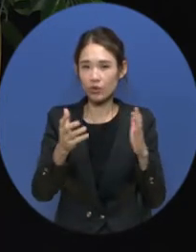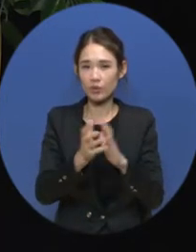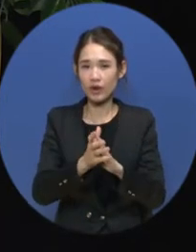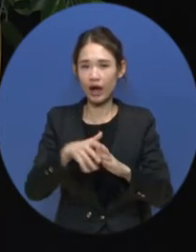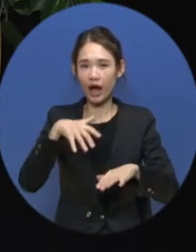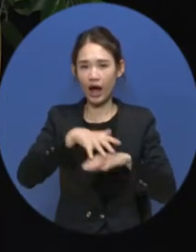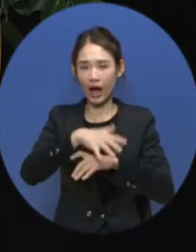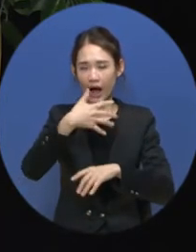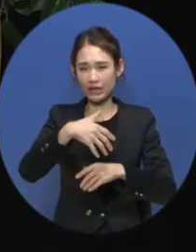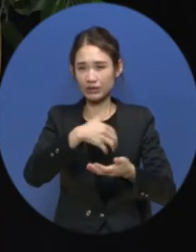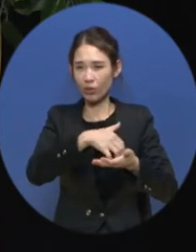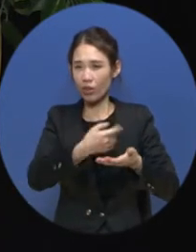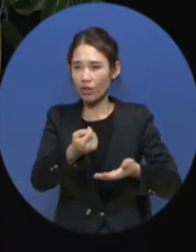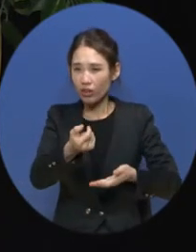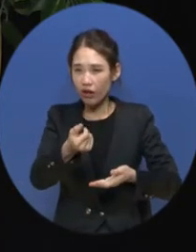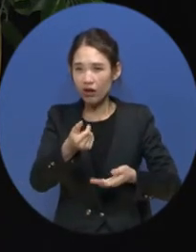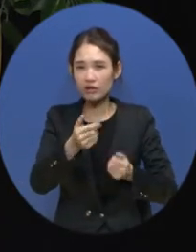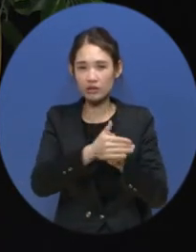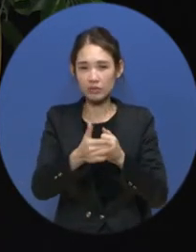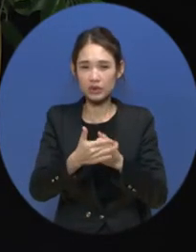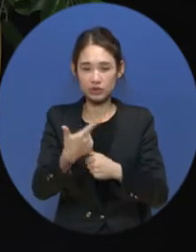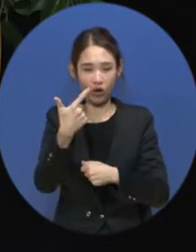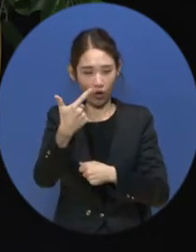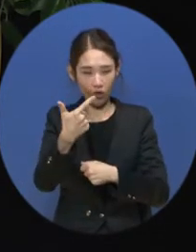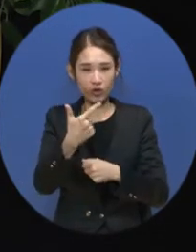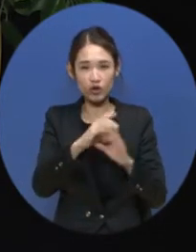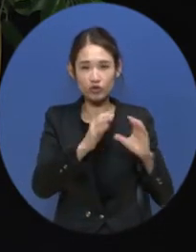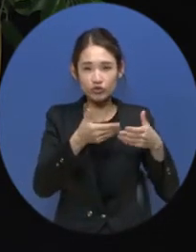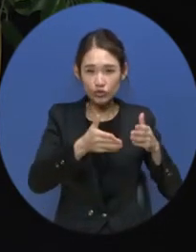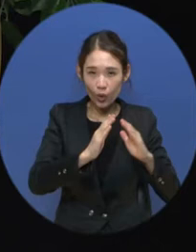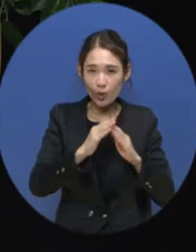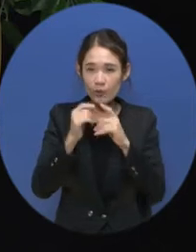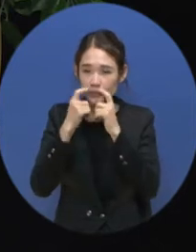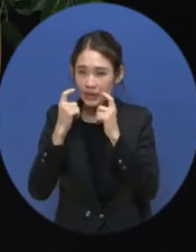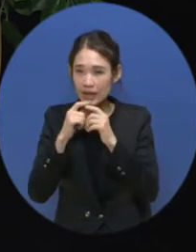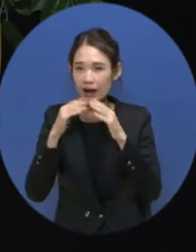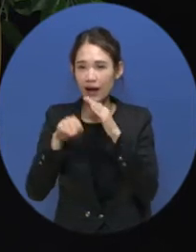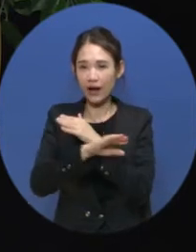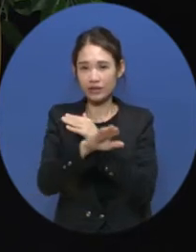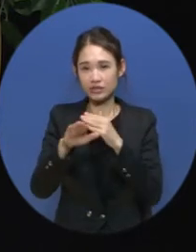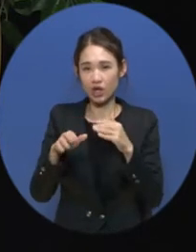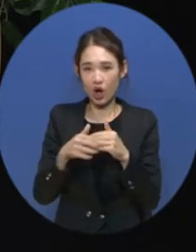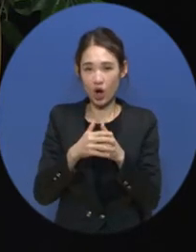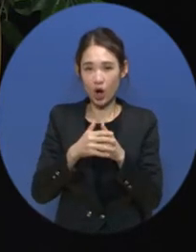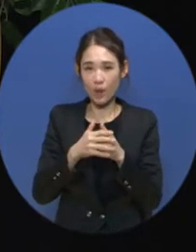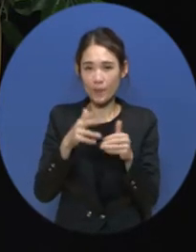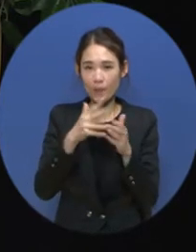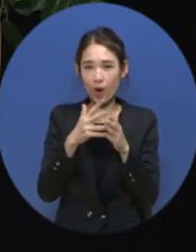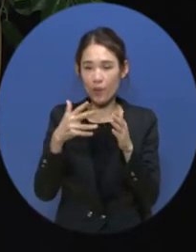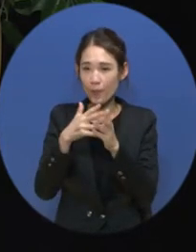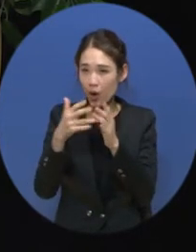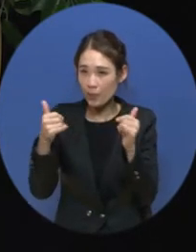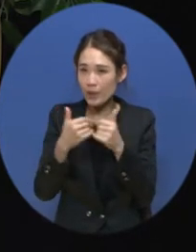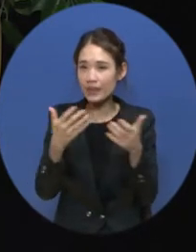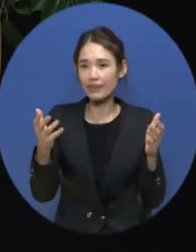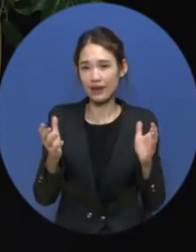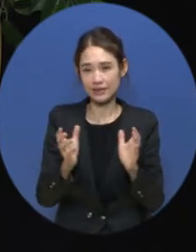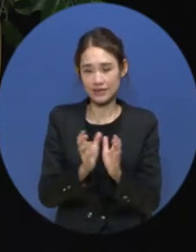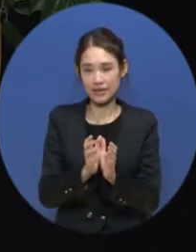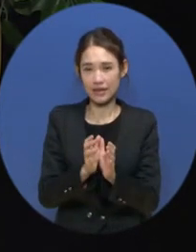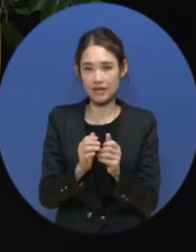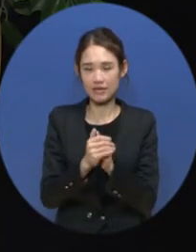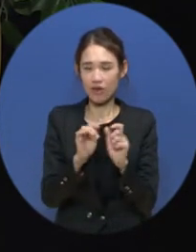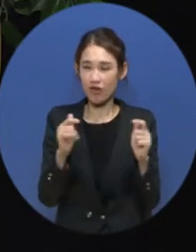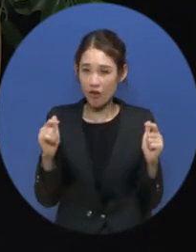있고 그냥 소수다 보니까 그래서 여섯 개 국공립, 민간, 가정, 그다음에 법인, 법인